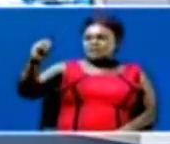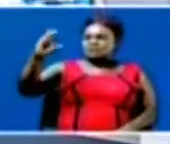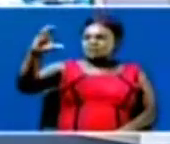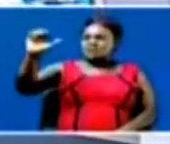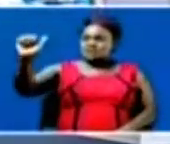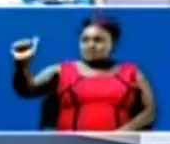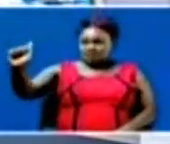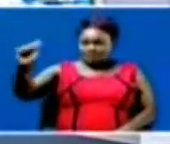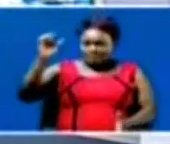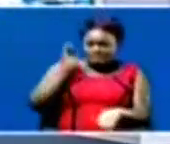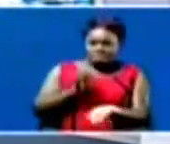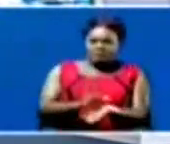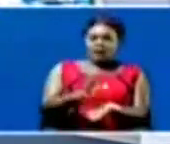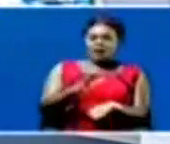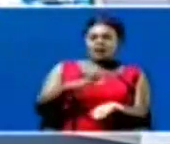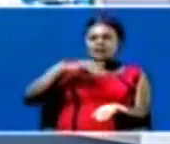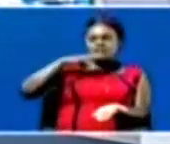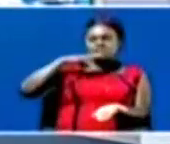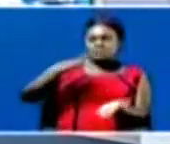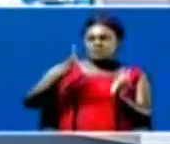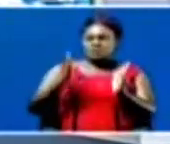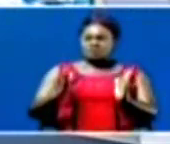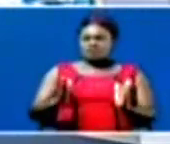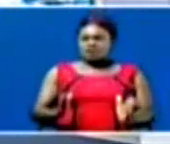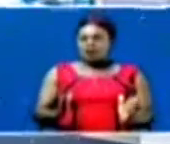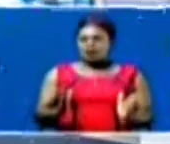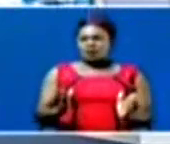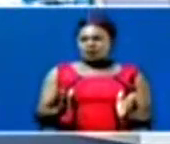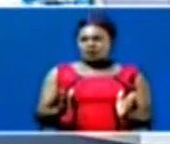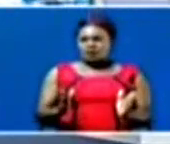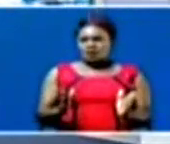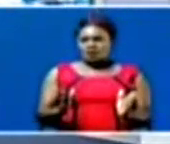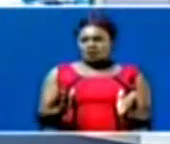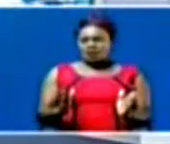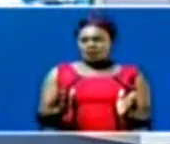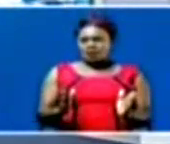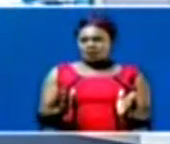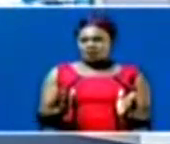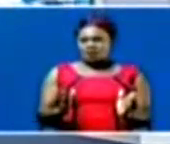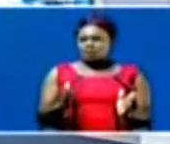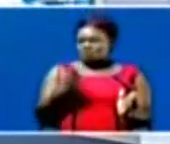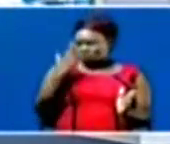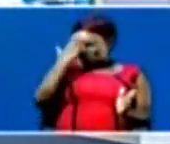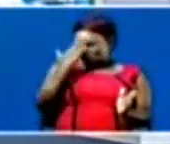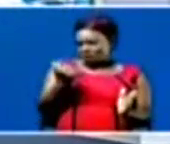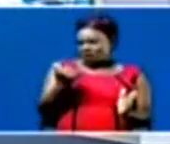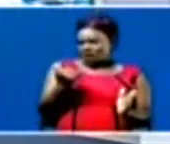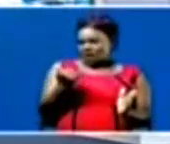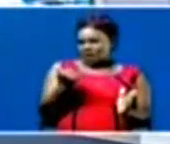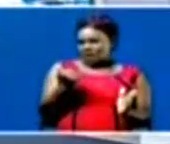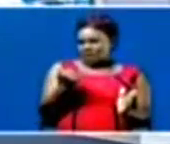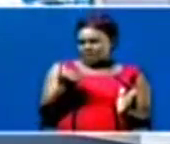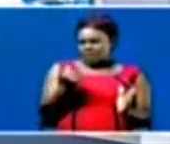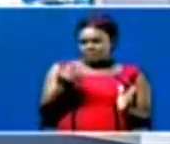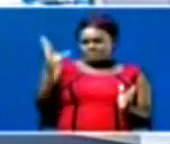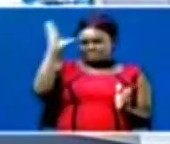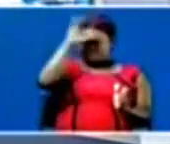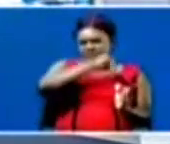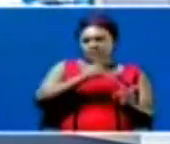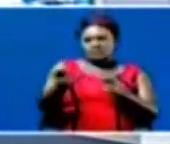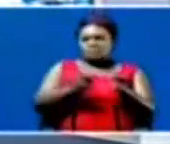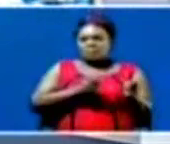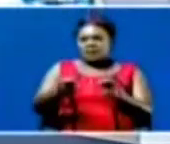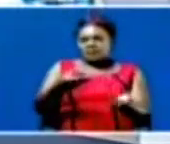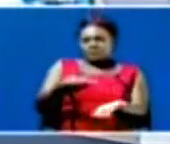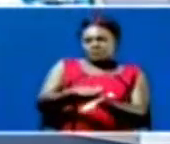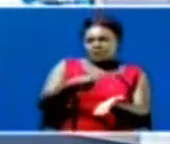wadi kumtimua afisini kwa nguvu spika wa bunge hilo Morris Buluma, wakimshutumu kwa kuhusika katika ubadhirifu wa